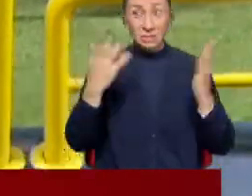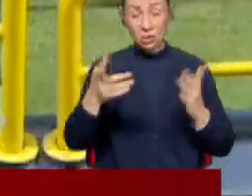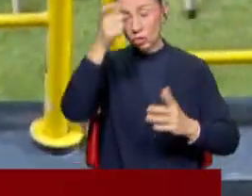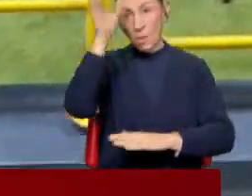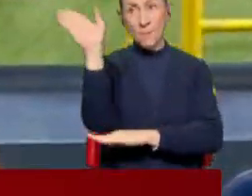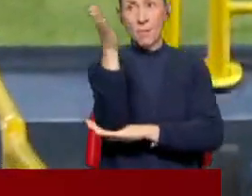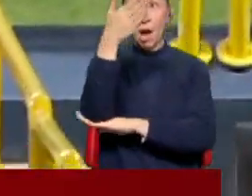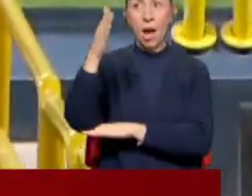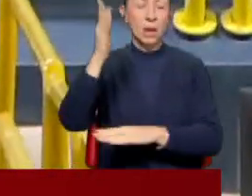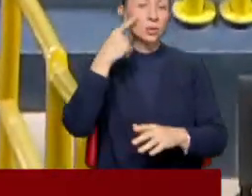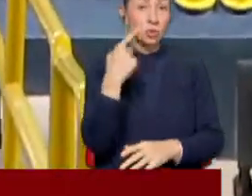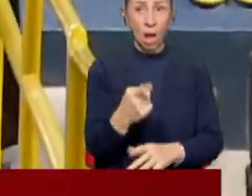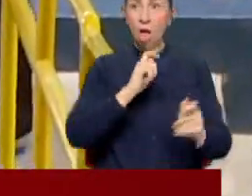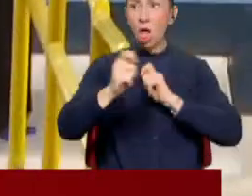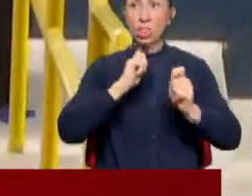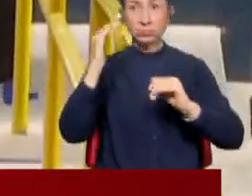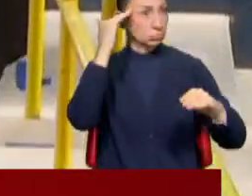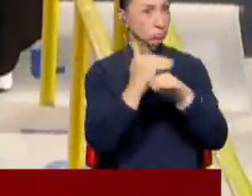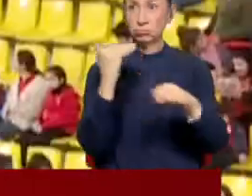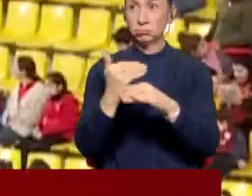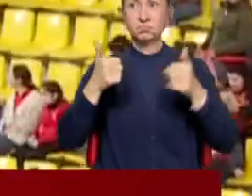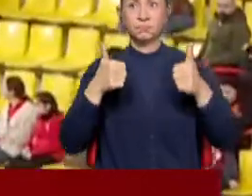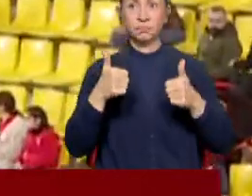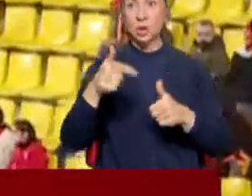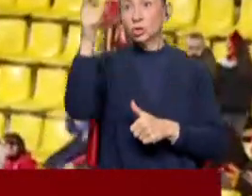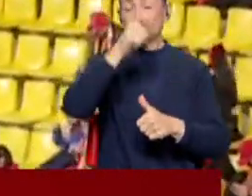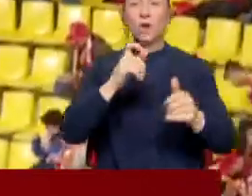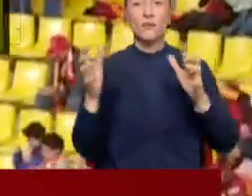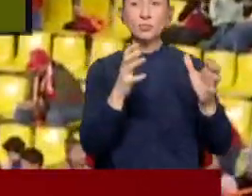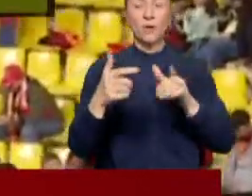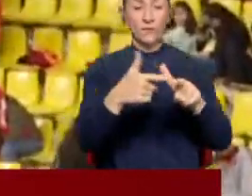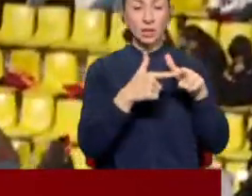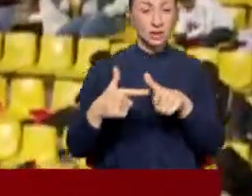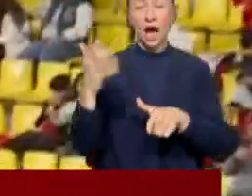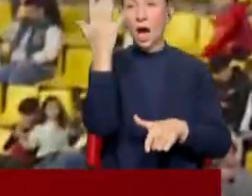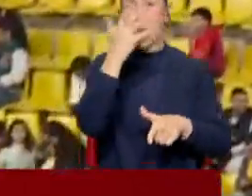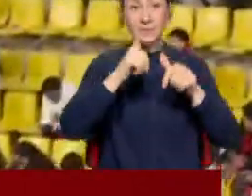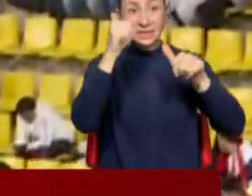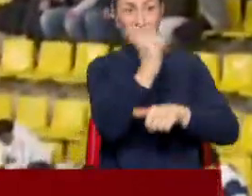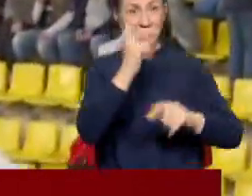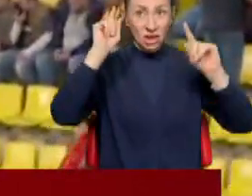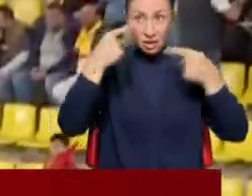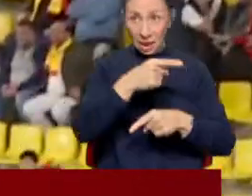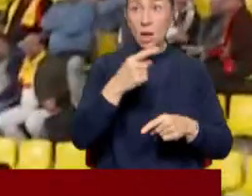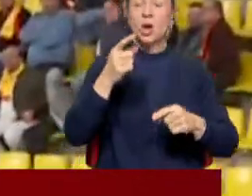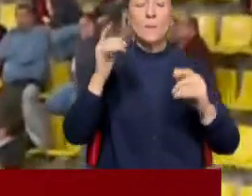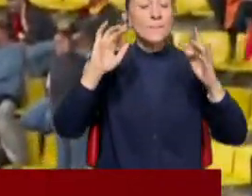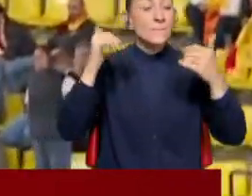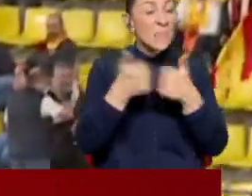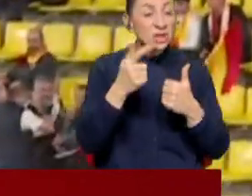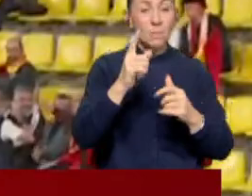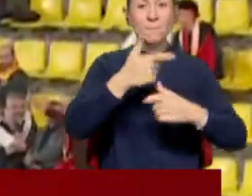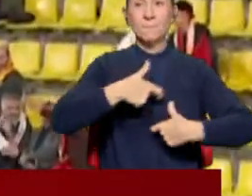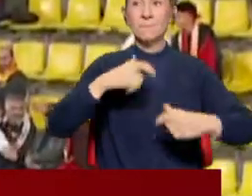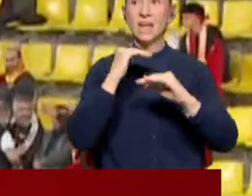Türk bayrağı kullanılması yönünde de anlaşma sağlanmıştı. Türkiye Futbol Federasyonu ve Suudi Arabistan yetkilileri, müsabakanın bir